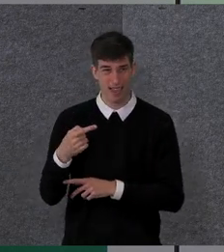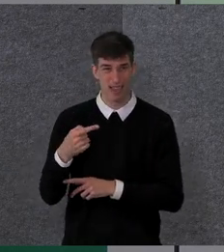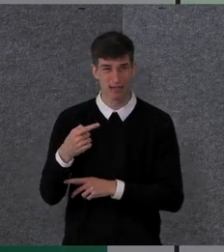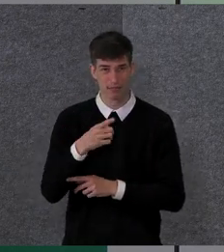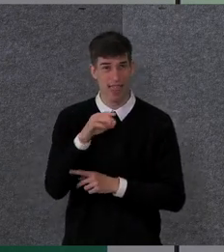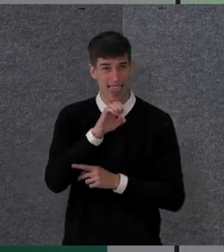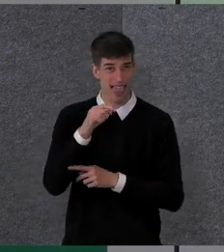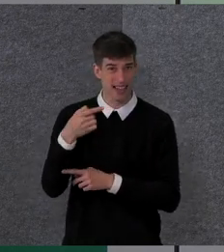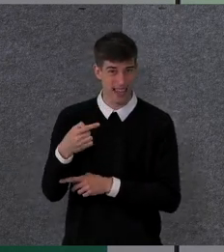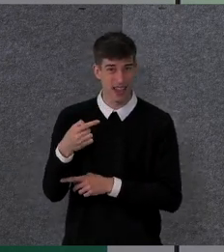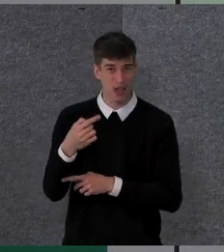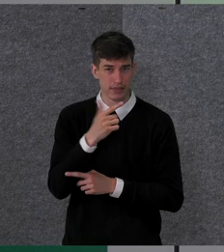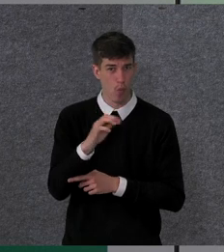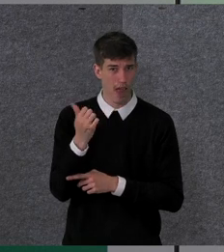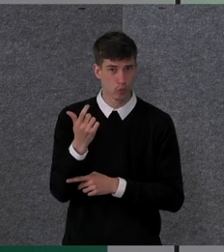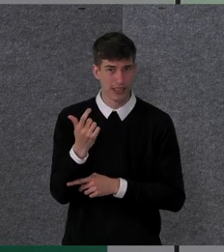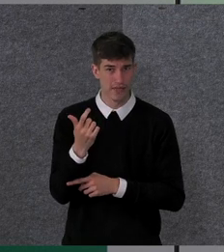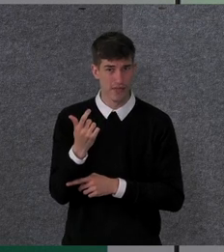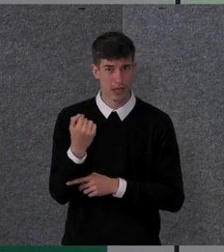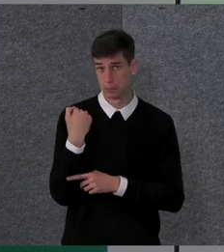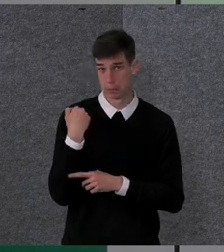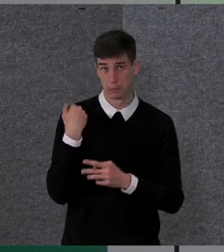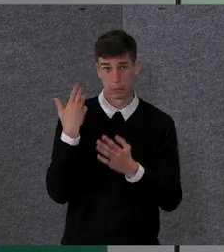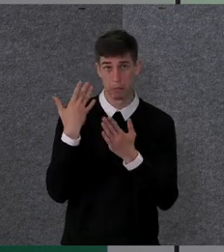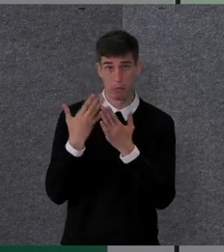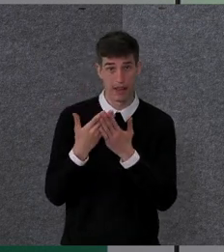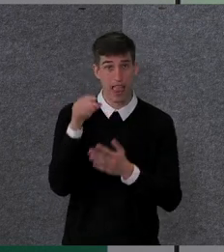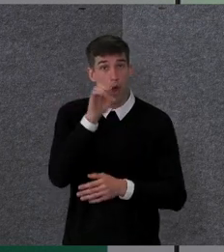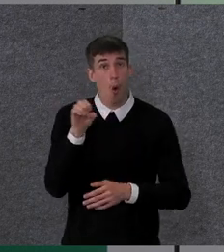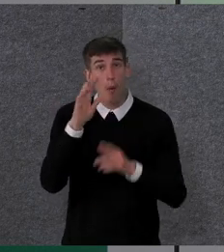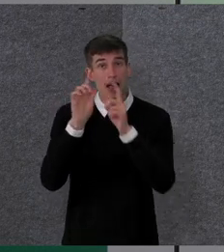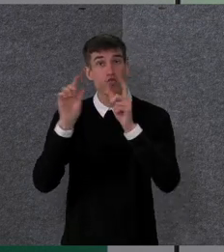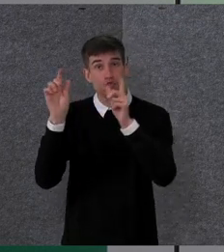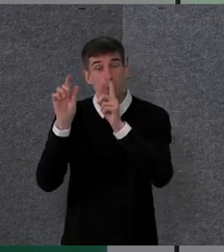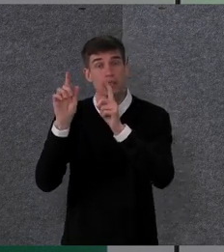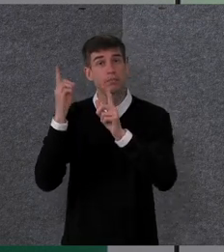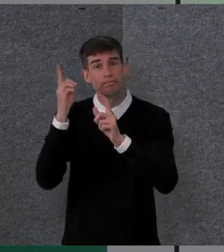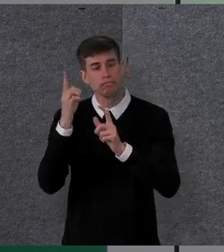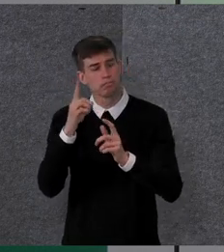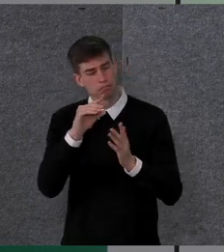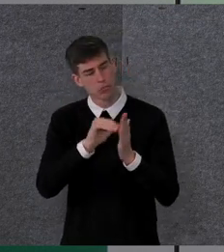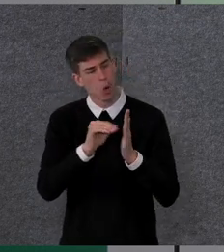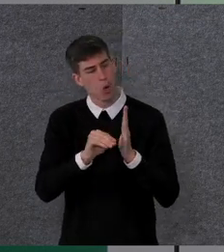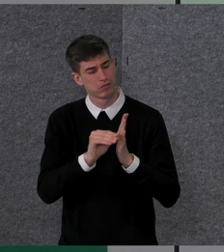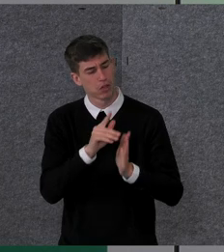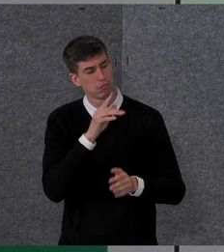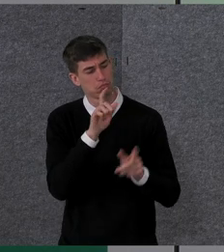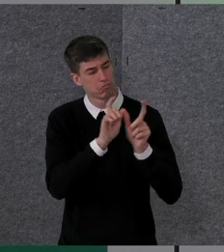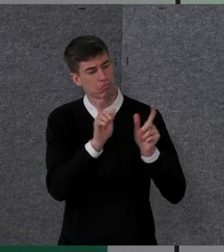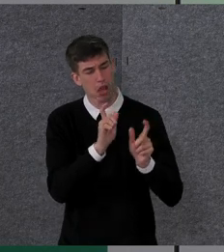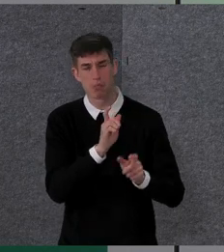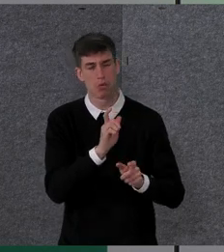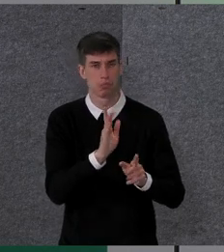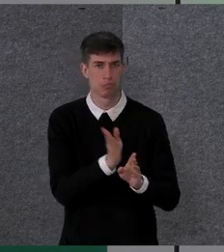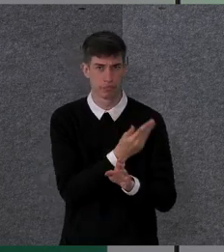das EEG 2021, das übrigens bisher noch nicht von der EU-Kommission notifiziert wurde, hat